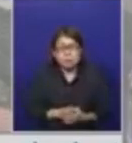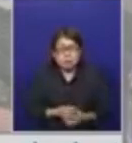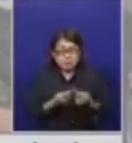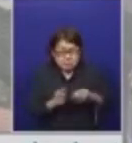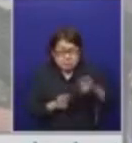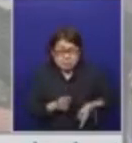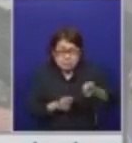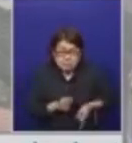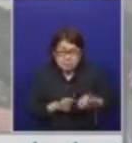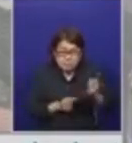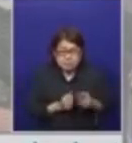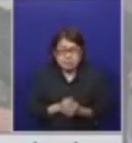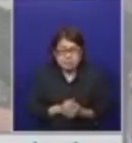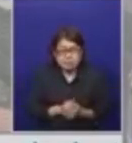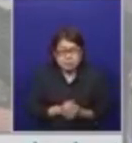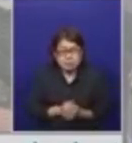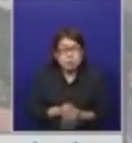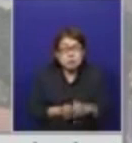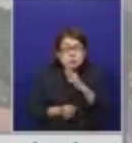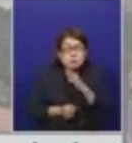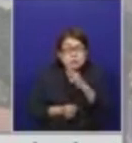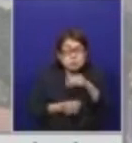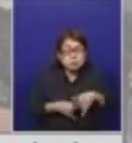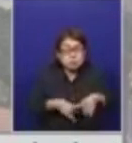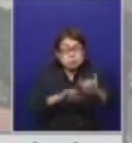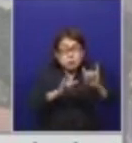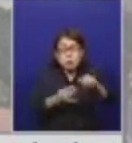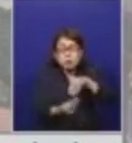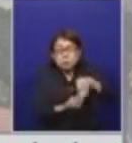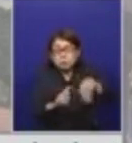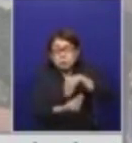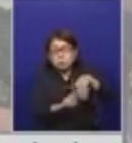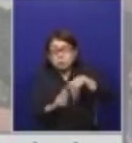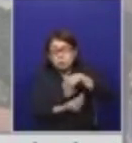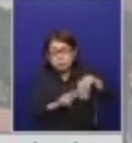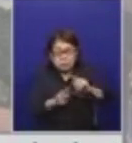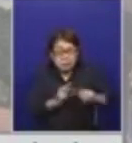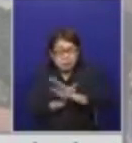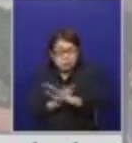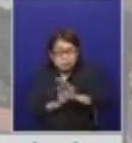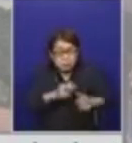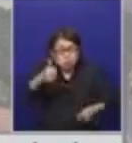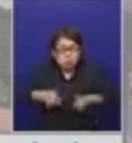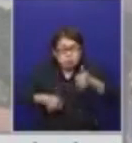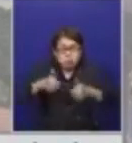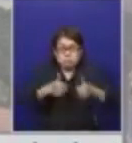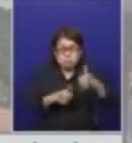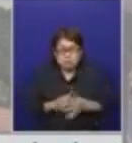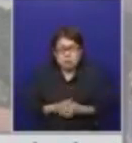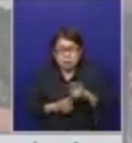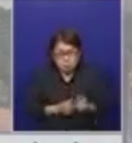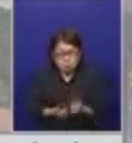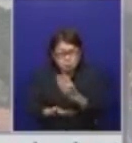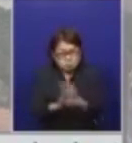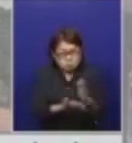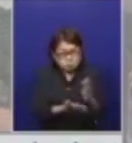าติเนี่ยนะครับตัวเลขเนี่ยถ้าปล่อยให้เป็นธรรมชาติเนี่ยนะครับไม่สามารถแข่งขันได้นะครับกำหนดโควต้ากำหนดสัดส่วน